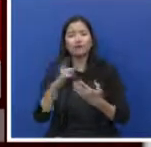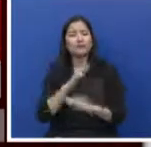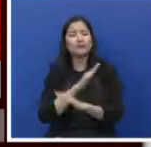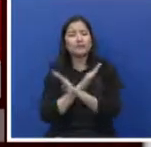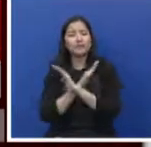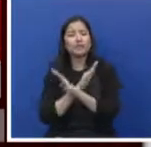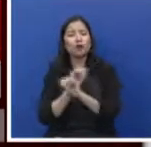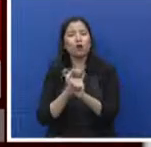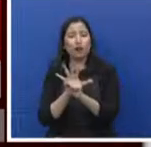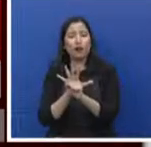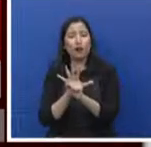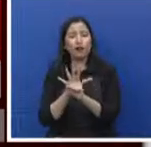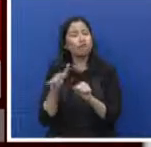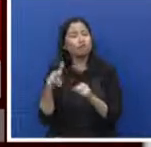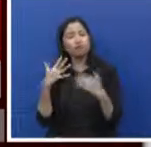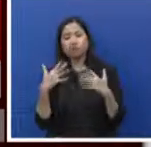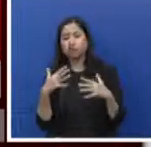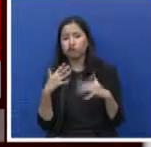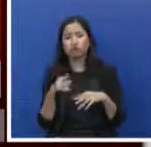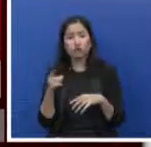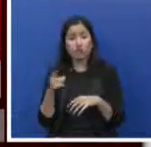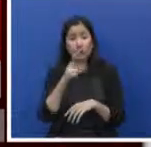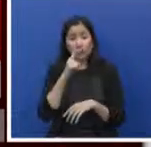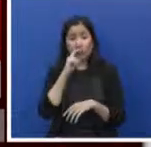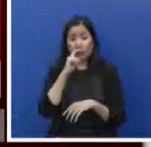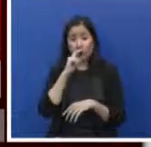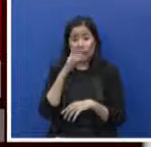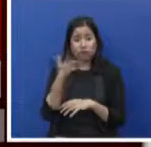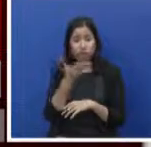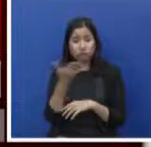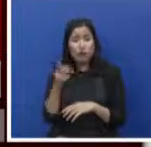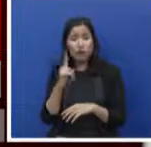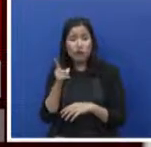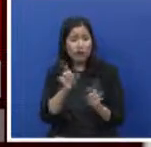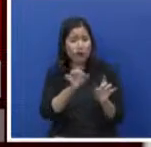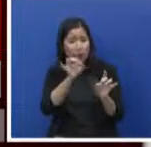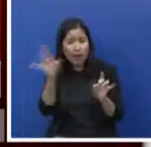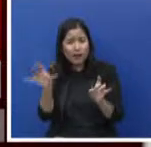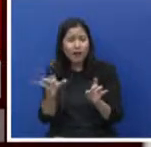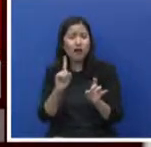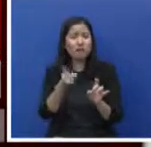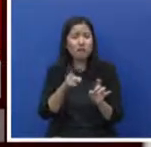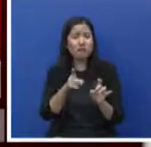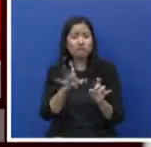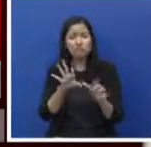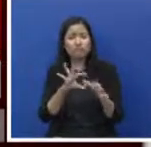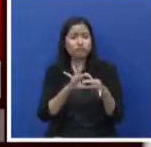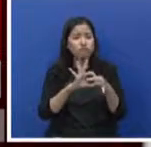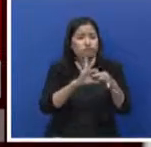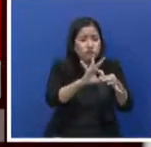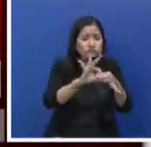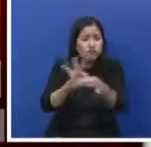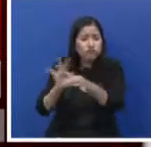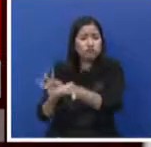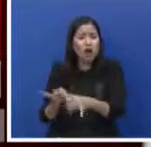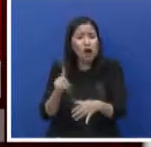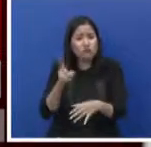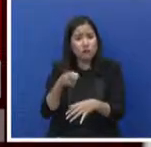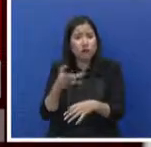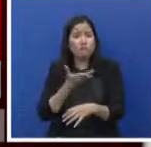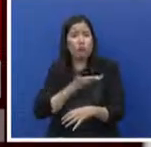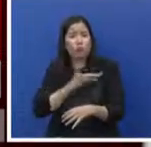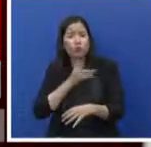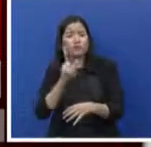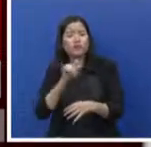pencegahan COVID-19 pun juga luar biasa. Nah Bapak, apakah mungkin ada pihak-pihak lain juga nanti akan digandeng oleh pihak Kemenkes untuk